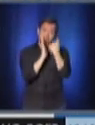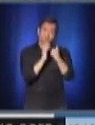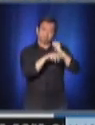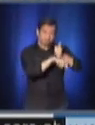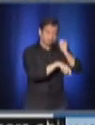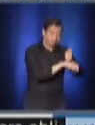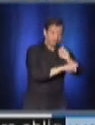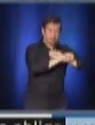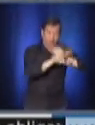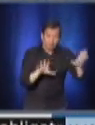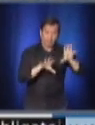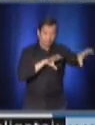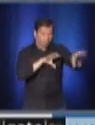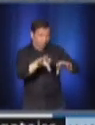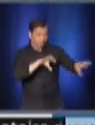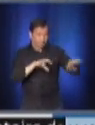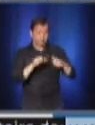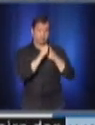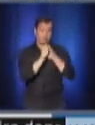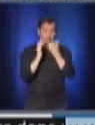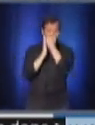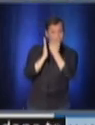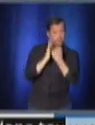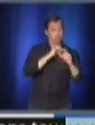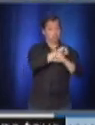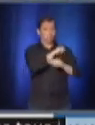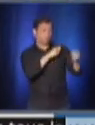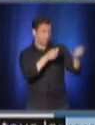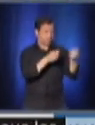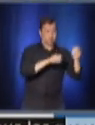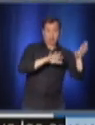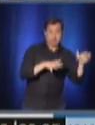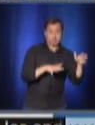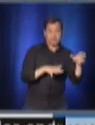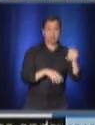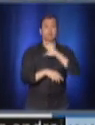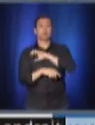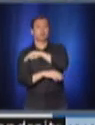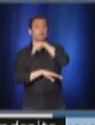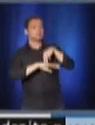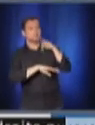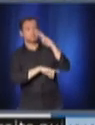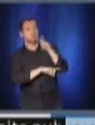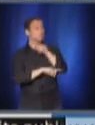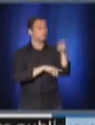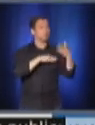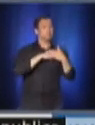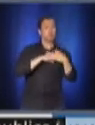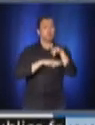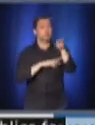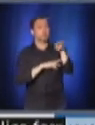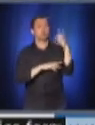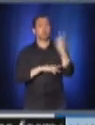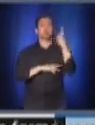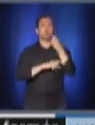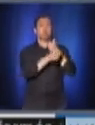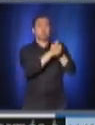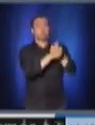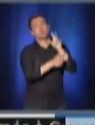en place. Le personnel essaye. Il n'y a pas toujours des policiers ou des bouncers à la porte là, pour protéger là, les éléments. Les gens se